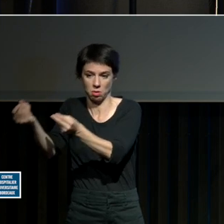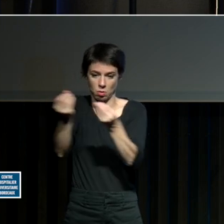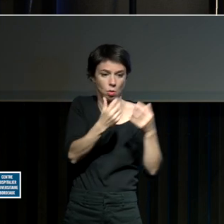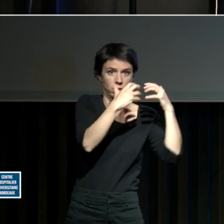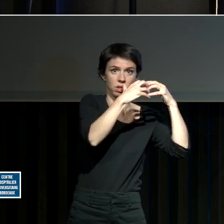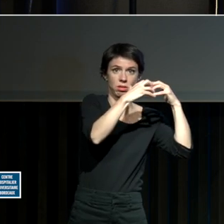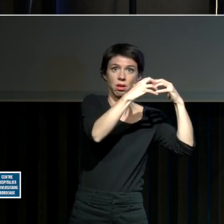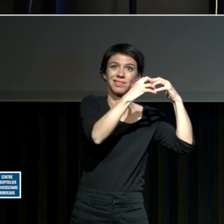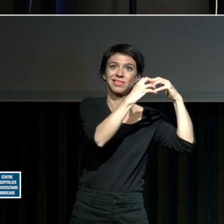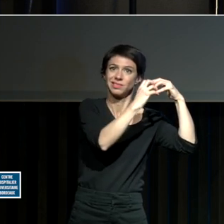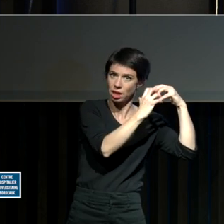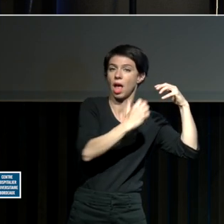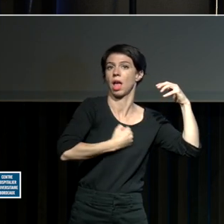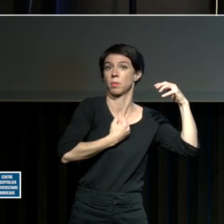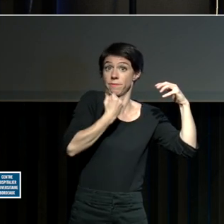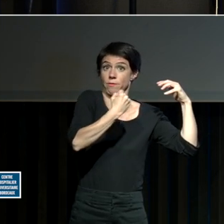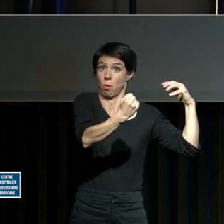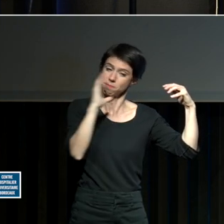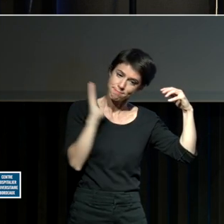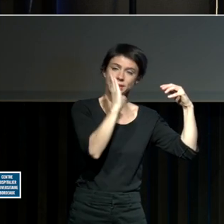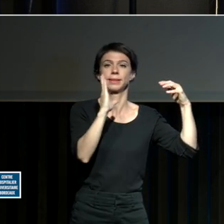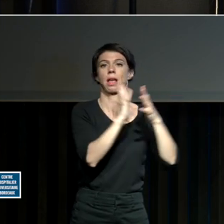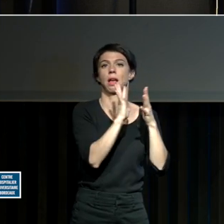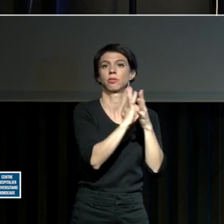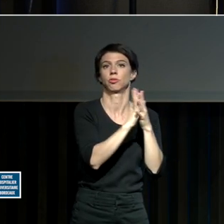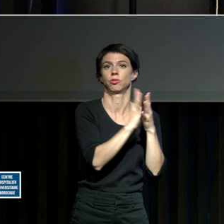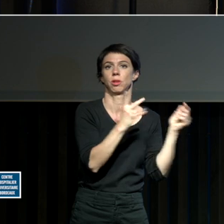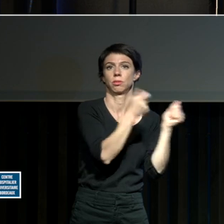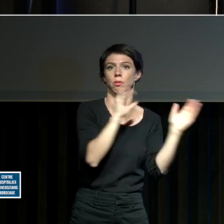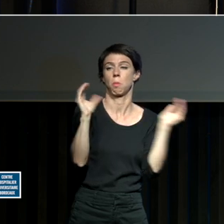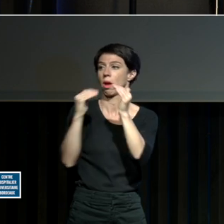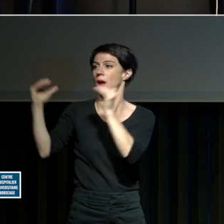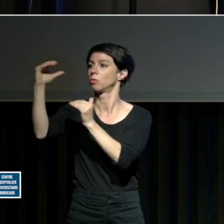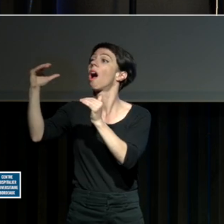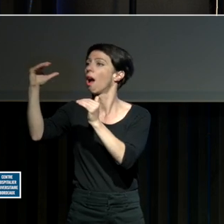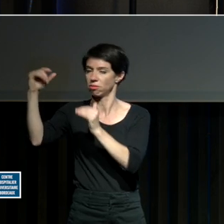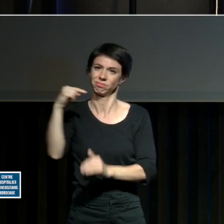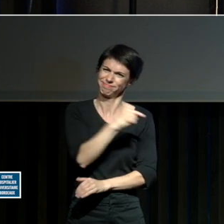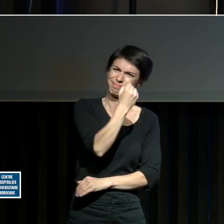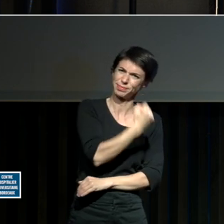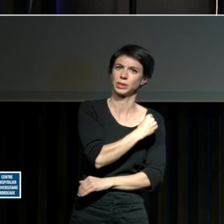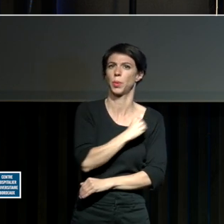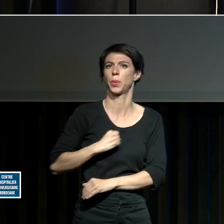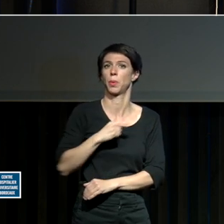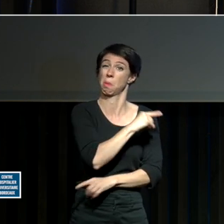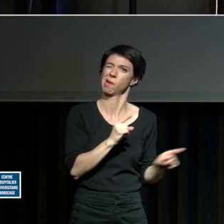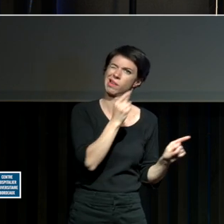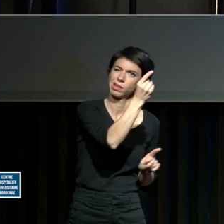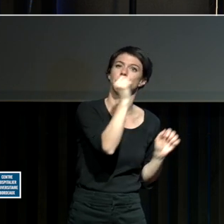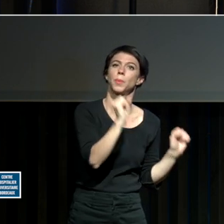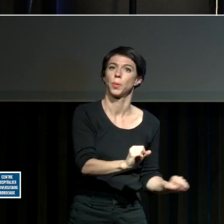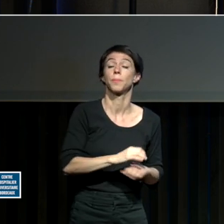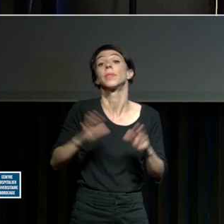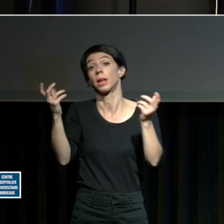la santé qui vont être plus importants que chez les adultes. Ce qu'on peut dire sur